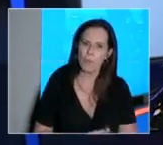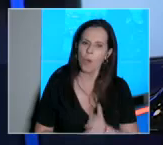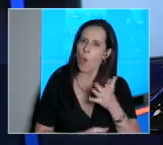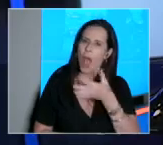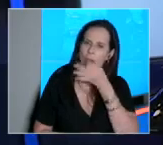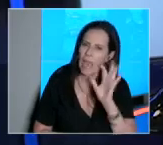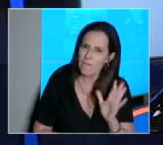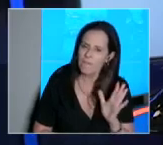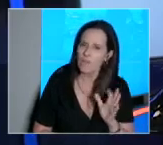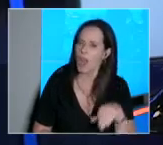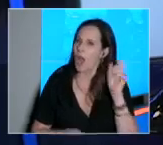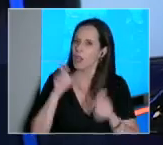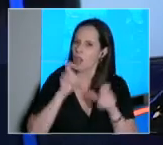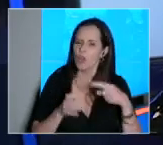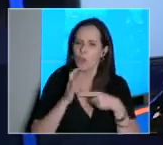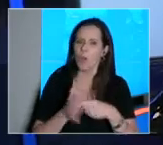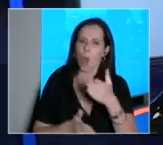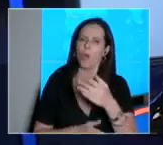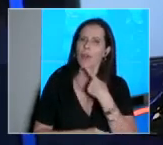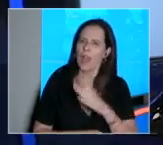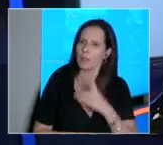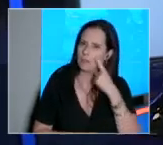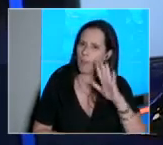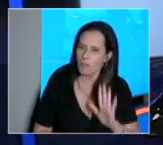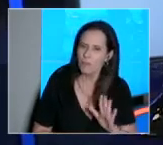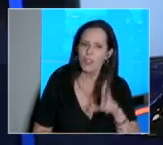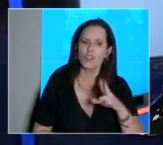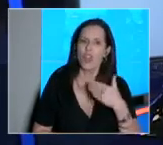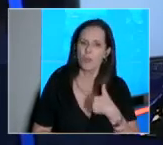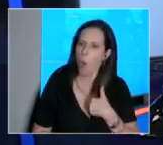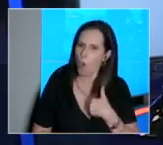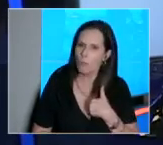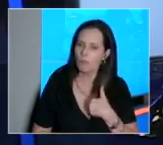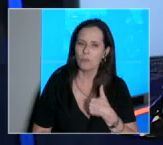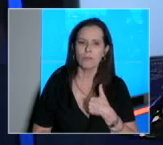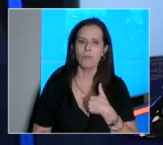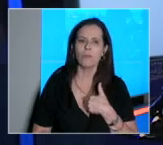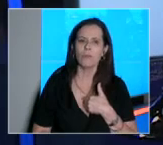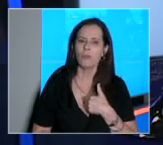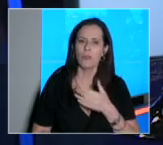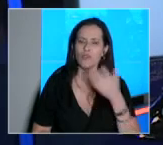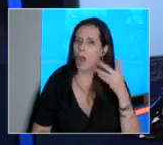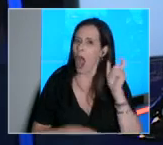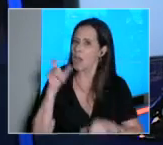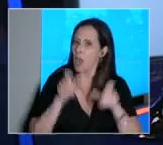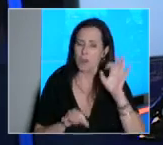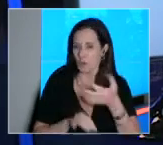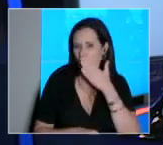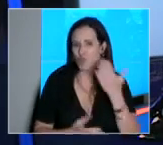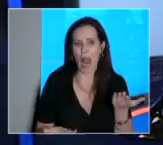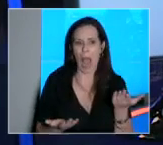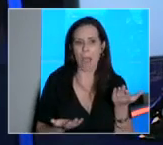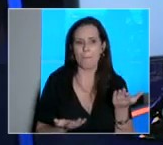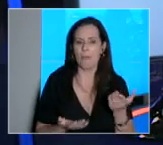אולי עדיף לקחת אנשים, כמו מאיר פה, ולהגיד, תקשיבו, יש לנו פה שרשרת זהב של אנשים, שהם בעצם